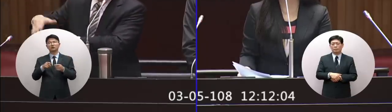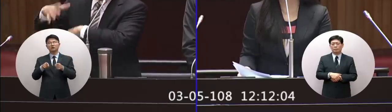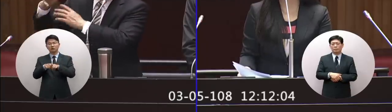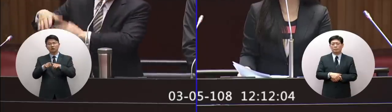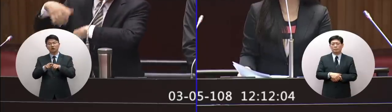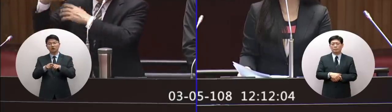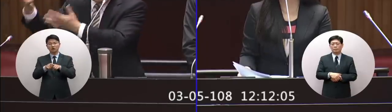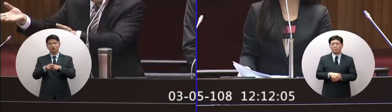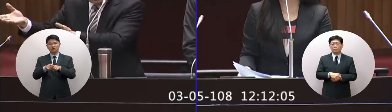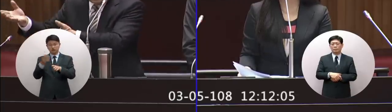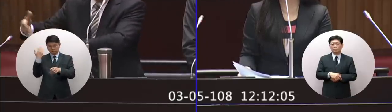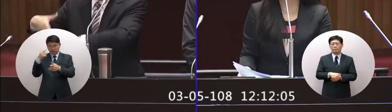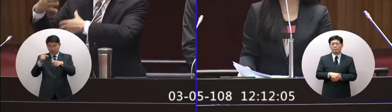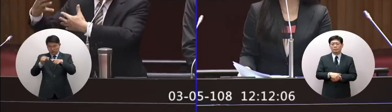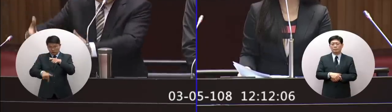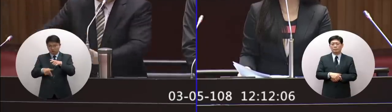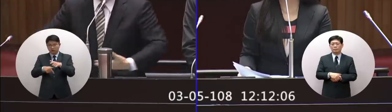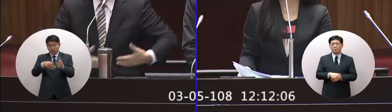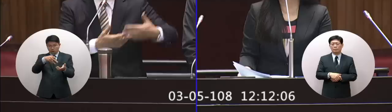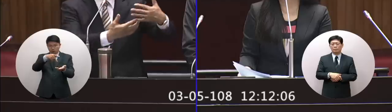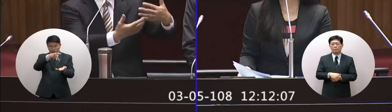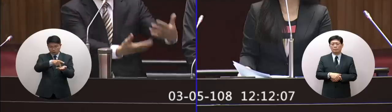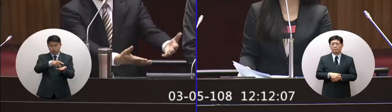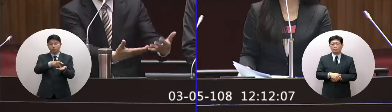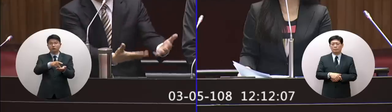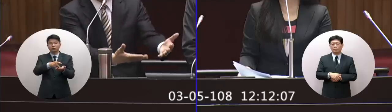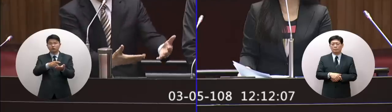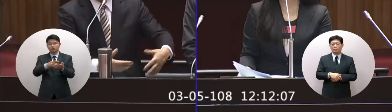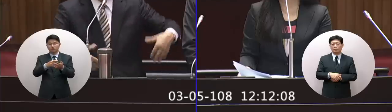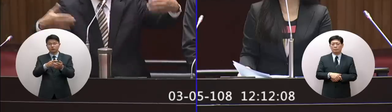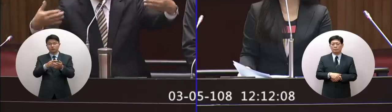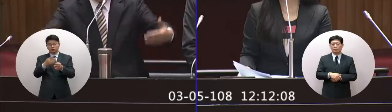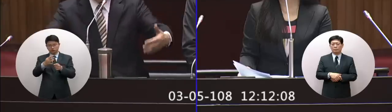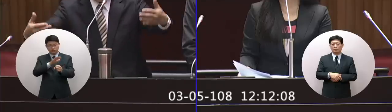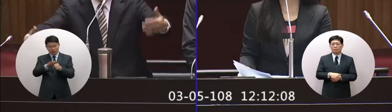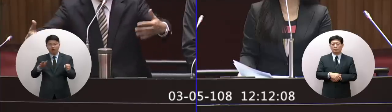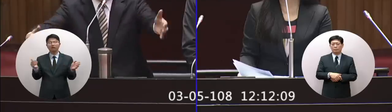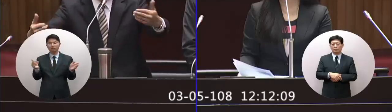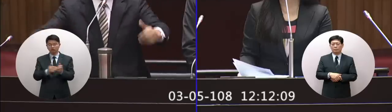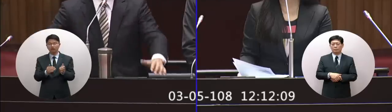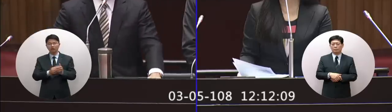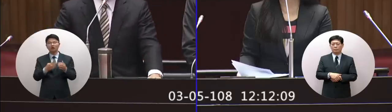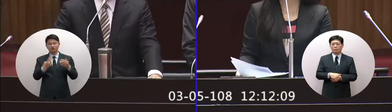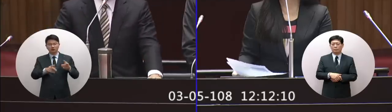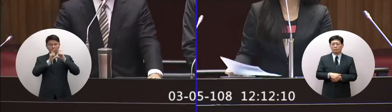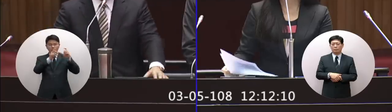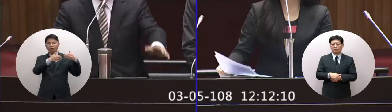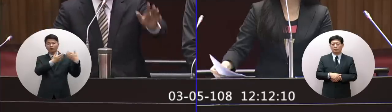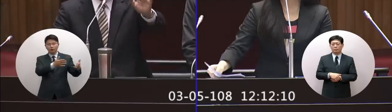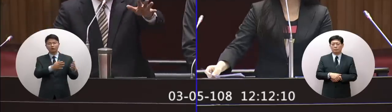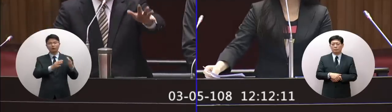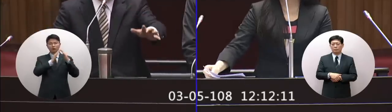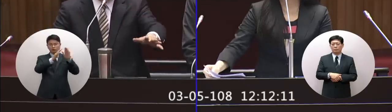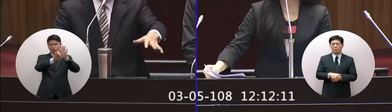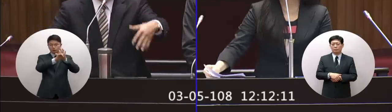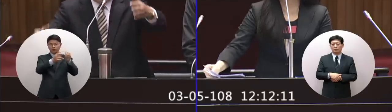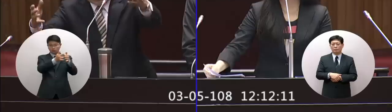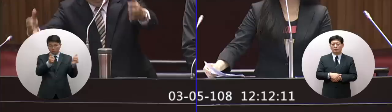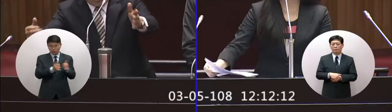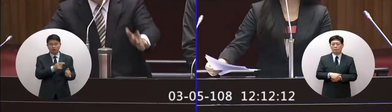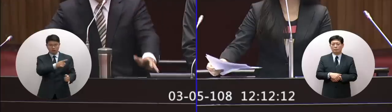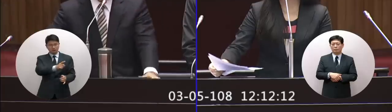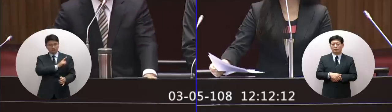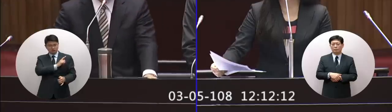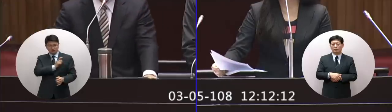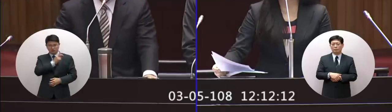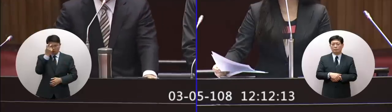届满，他也放弃了，那这个土地就是给都兰部落实际管理营运，这还不是共管哦，还